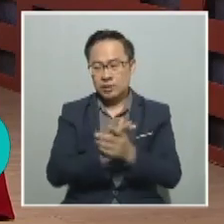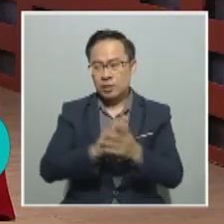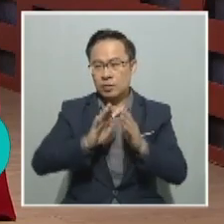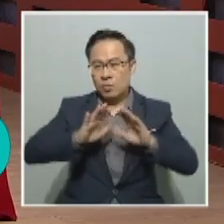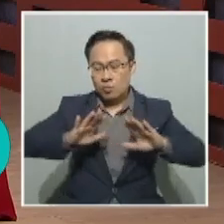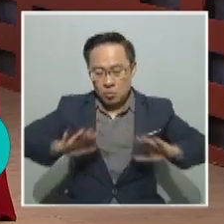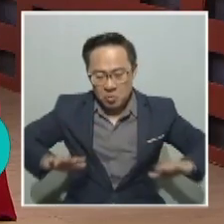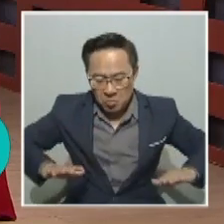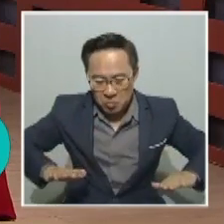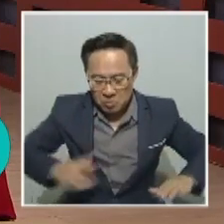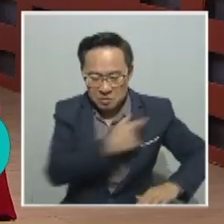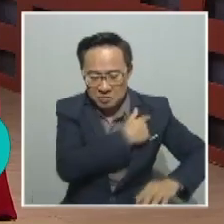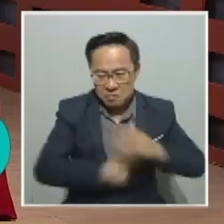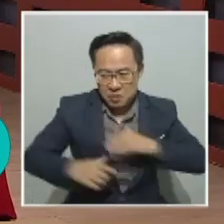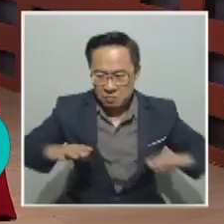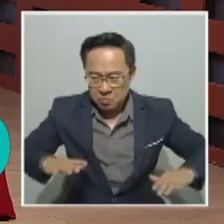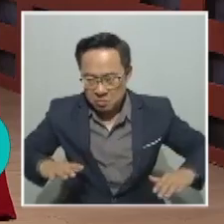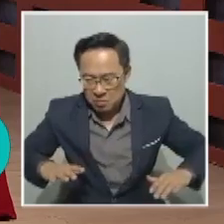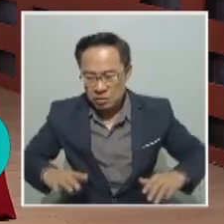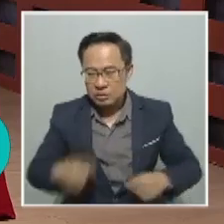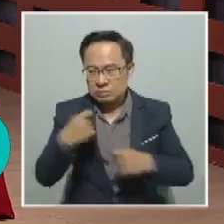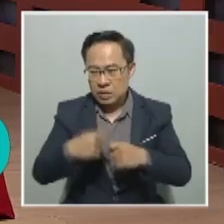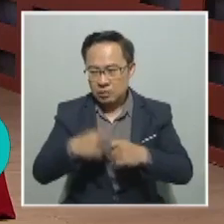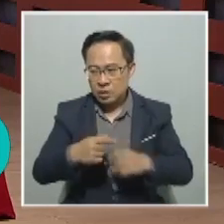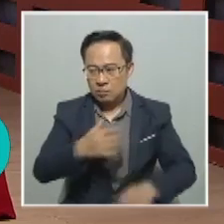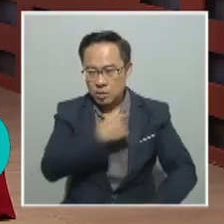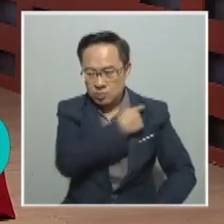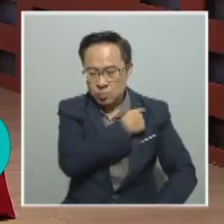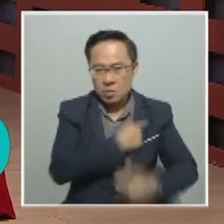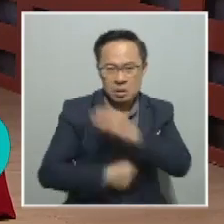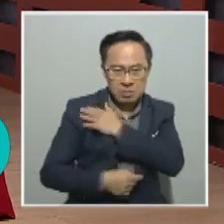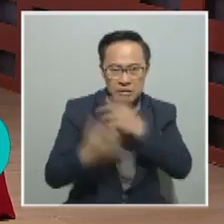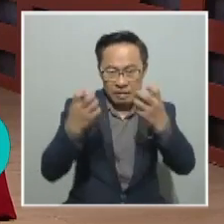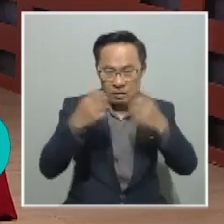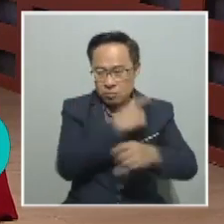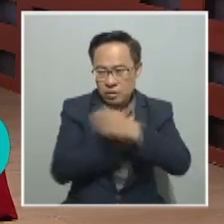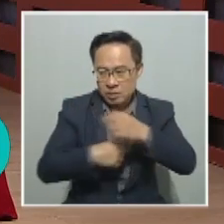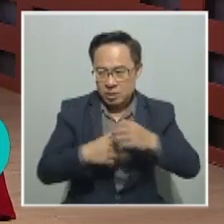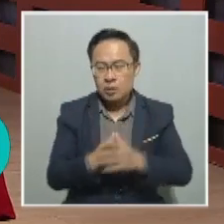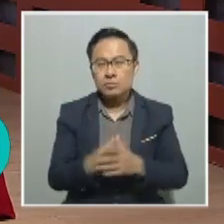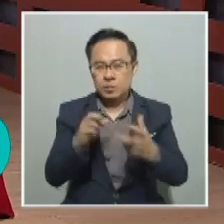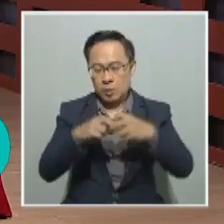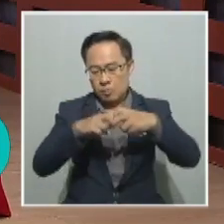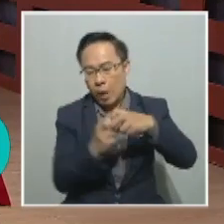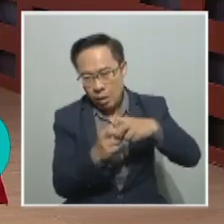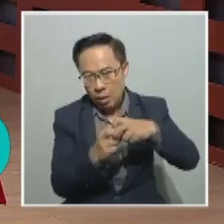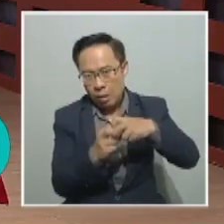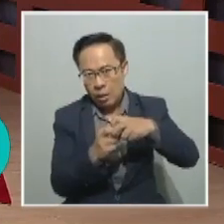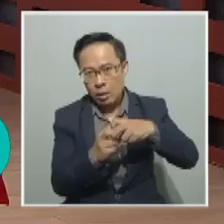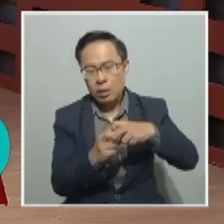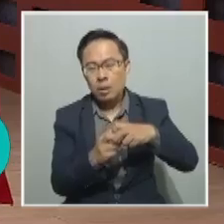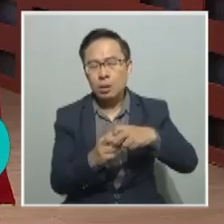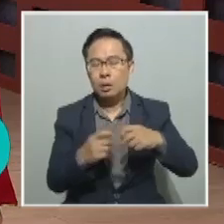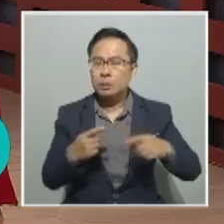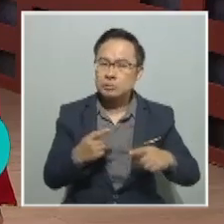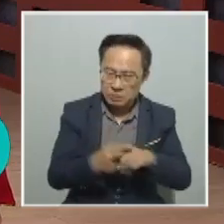ไปค้างตอนลง อ๋อเคยเห็นแล้วพวกที่ยกขาท่ายาก ทุกอย่างมันจะใช้ไหล่ ใช่ กับช่วงบนเยอะ แล้วทำไปทำมาติดได ้ติดแ